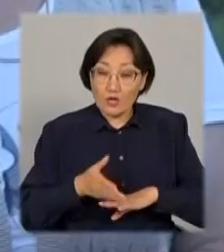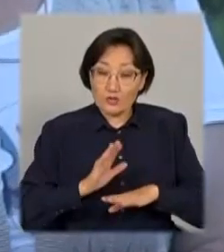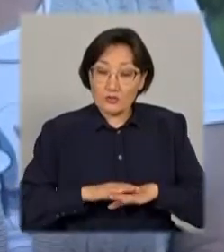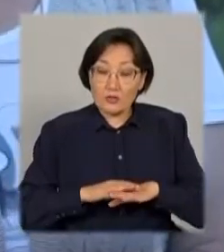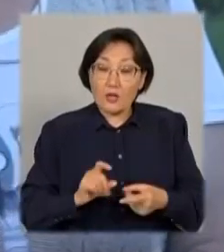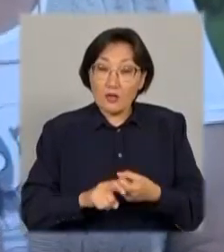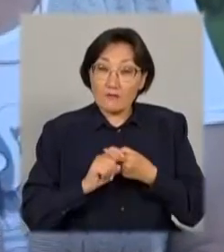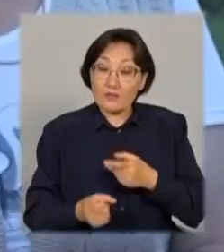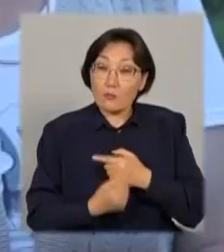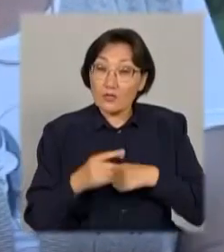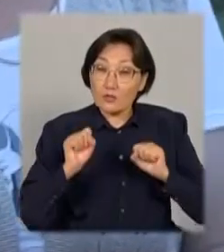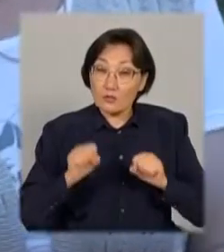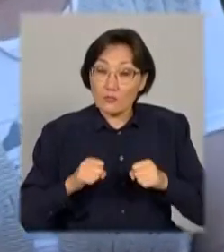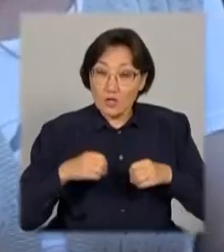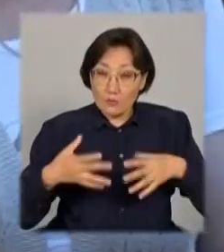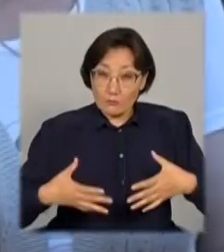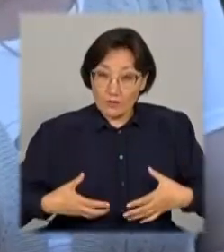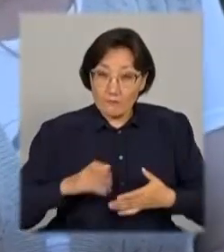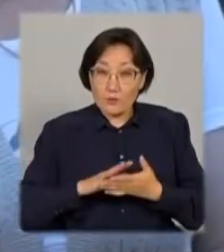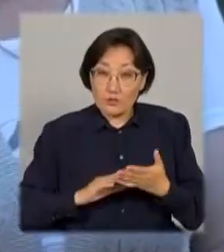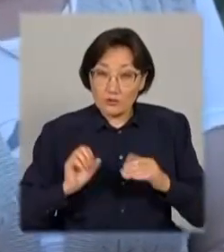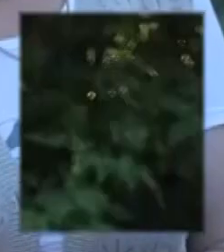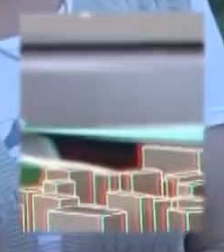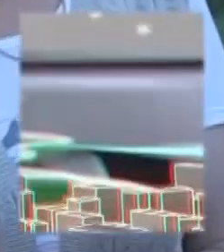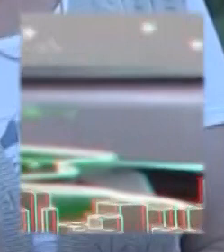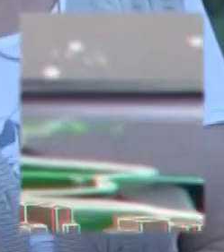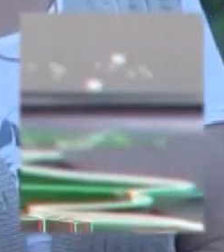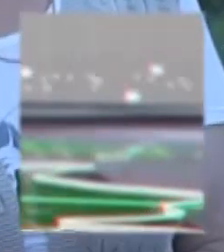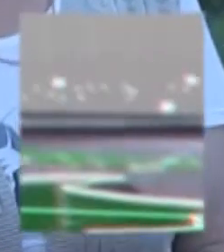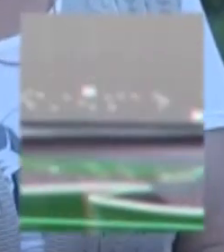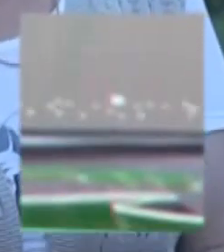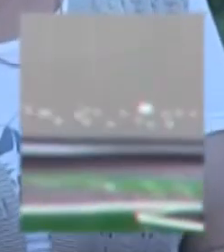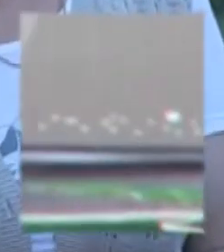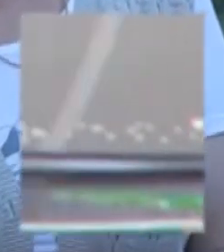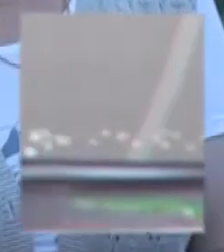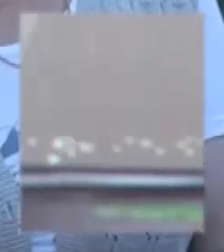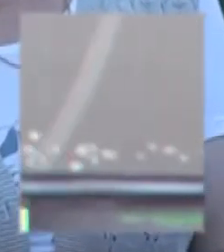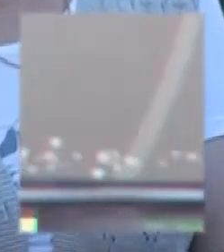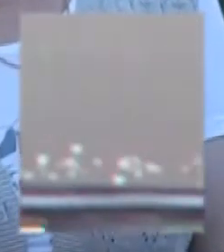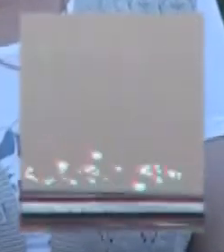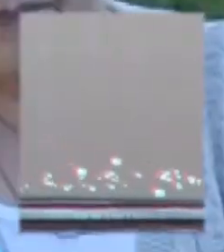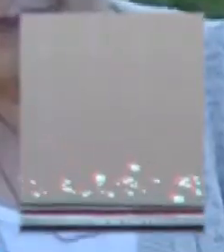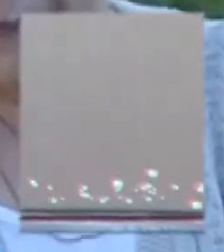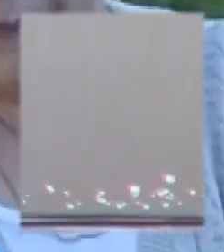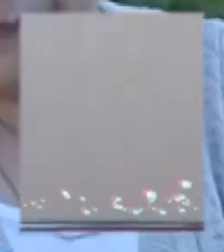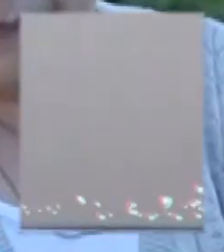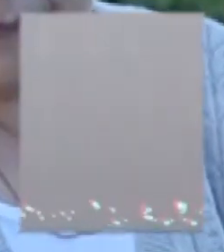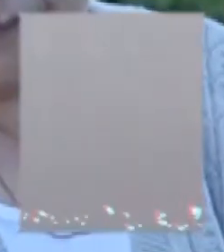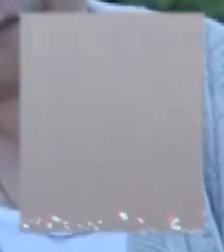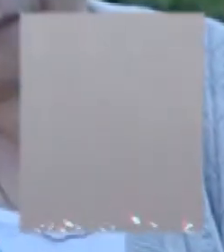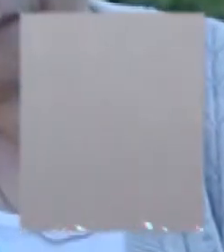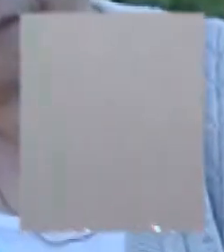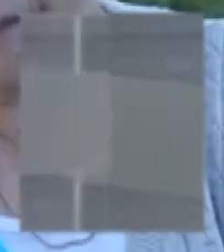май айында мен отын алам постоянно. Биыл не қылайын? Алмаңыз. Снос болады, үй береді деді. Сендерге